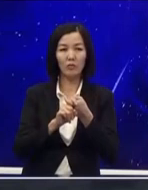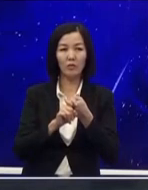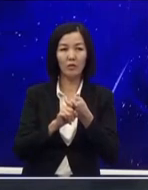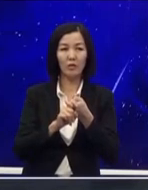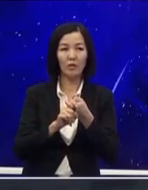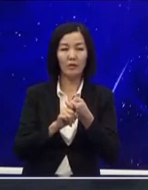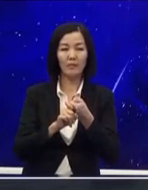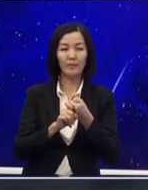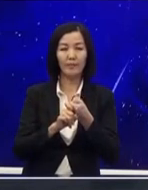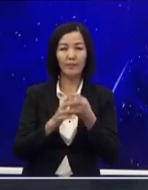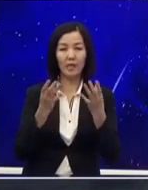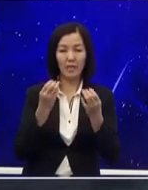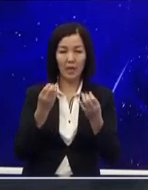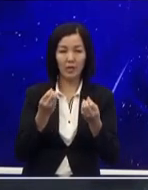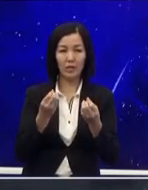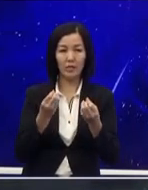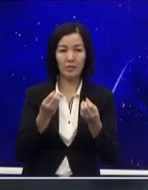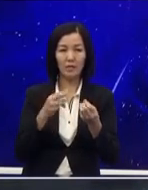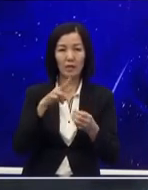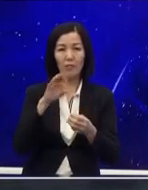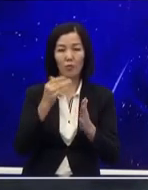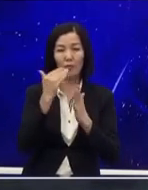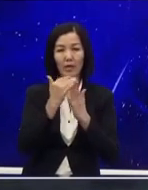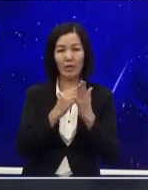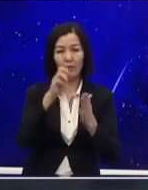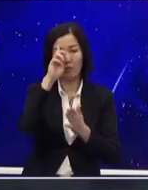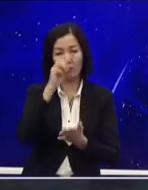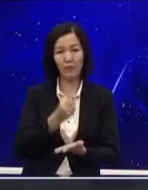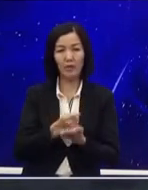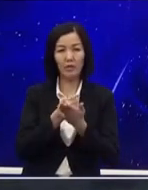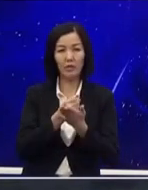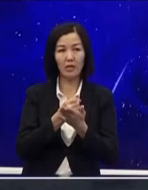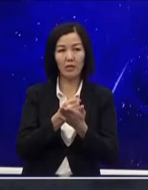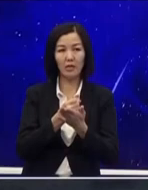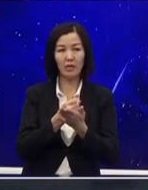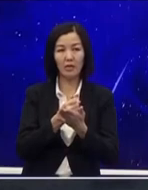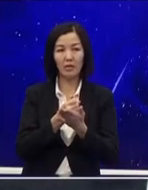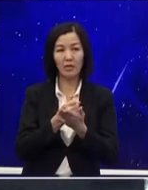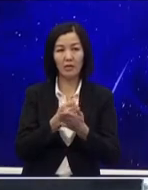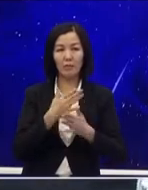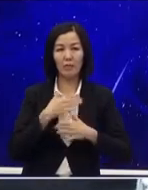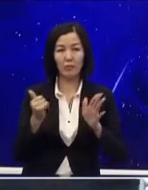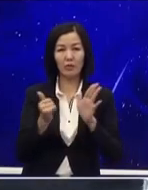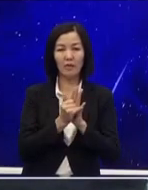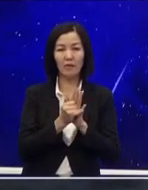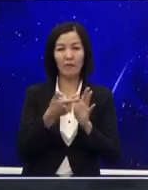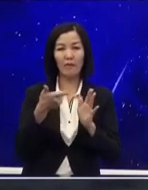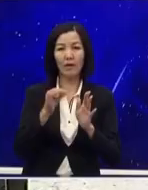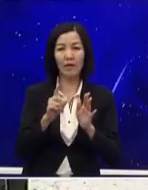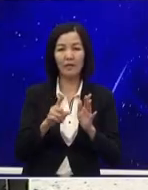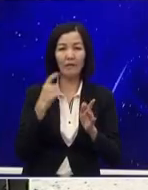независимую от всех остальных. И также по программам господдержки мы устанавливали газовое